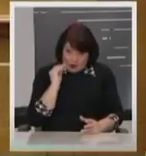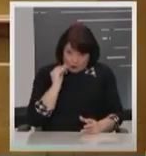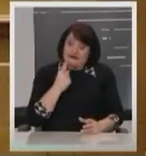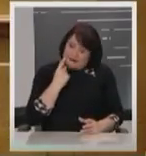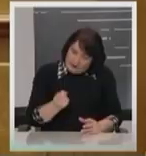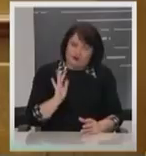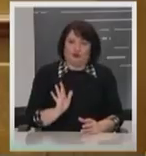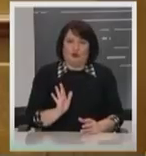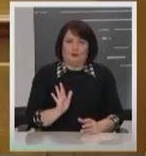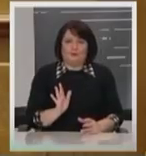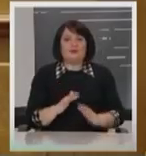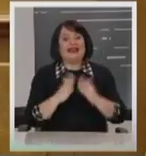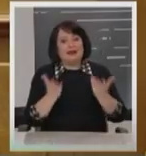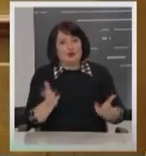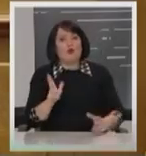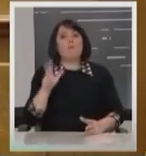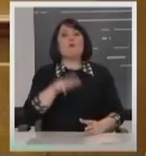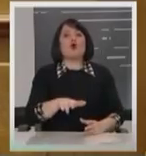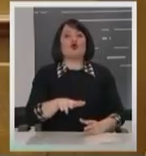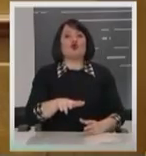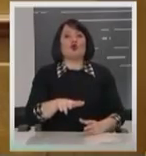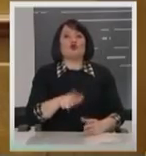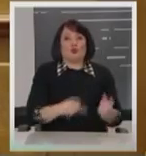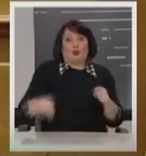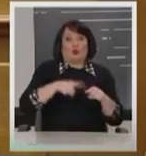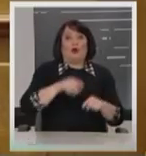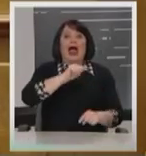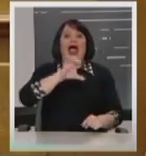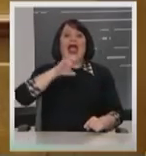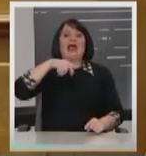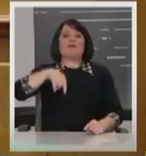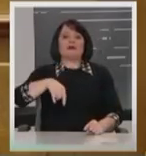Λοιπόν, η Πορτογαλία πρόσθεσε στο ΑΕΠ της